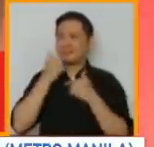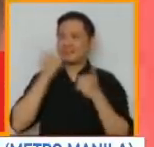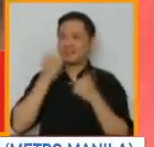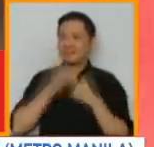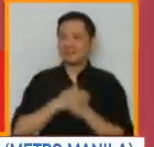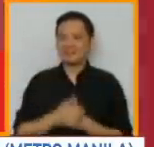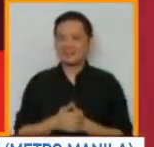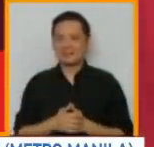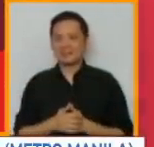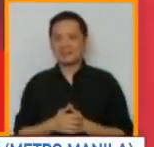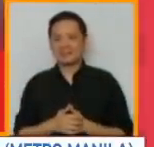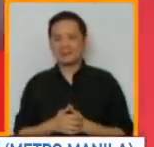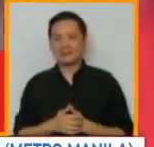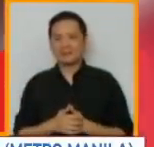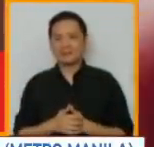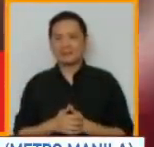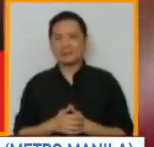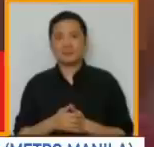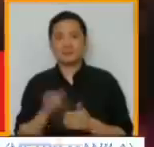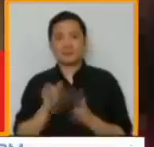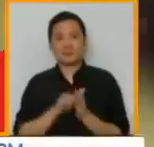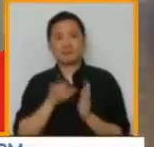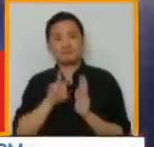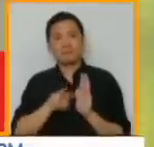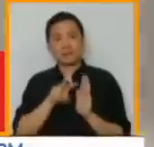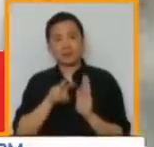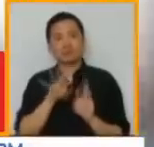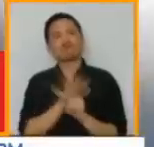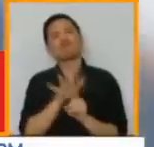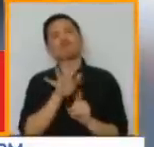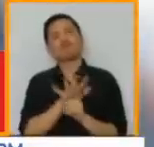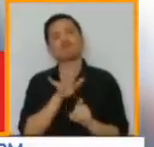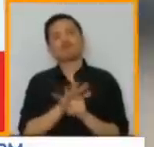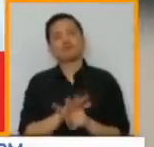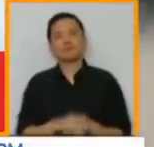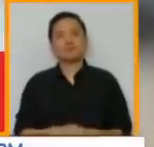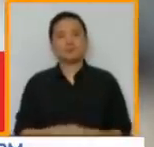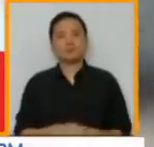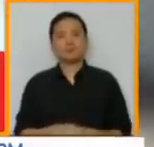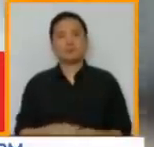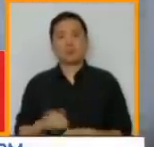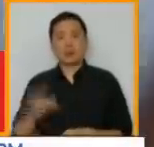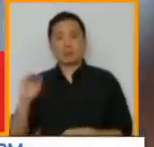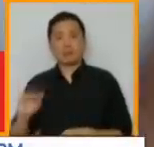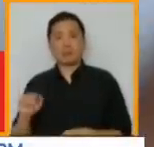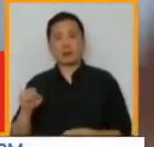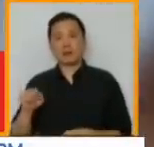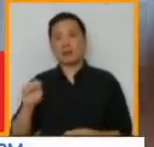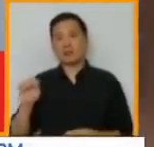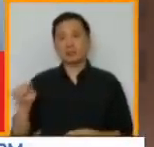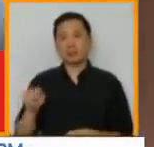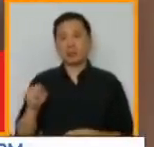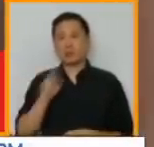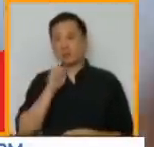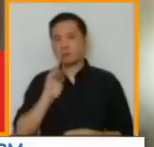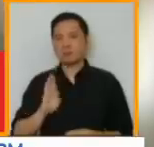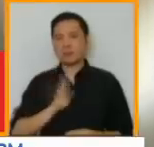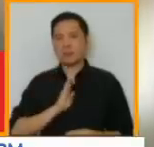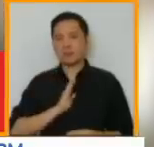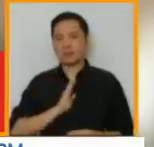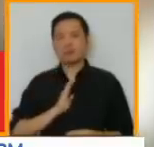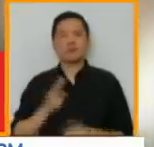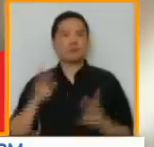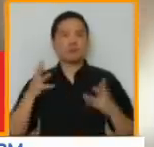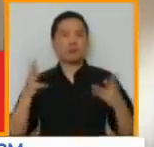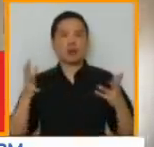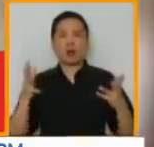Bago po yan, una nang nag-viral ang 11 taong batang si Angel dahil sa kanyang kabaitan. Kahit kasi walang-wala, nakuha niyang alukin